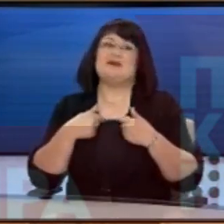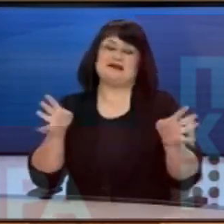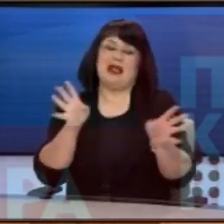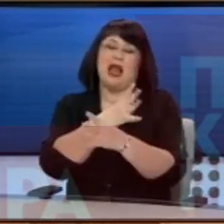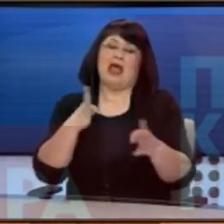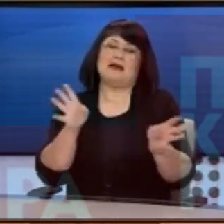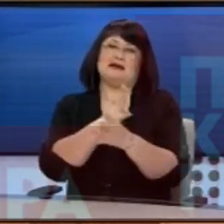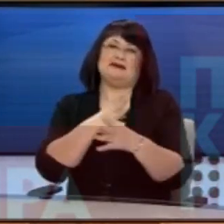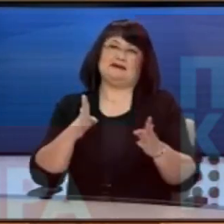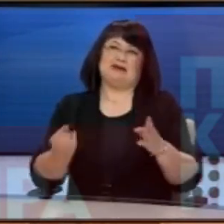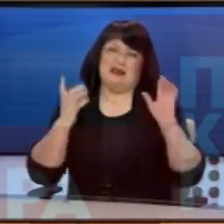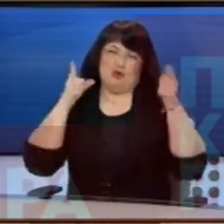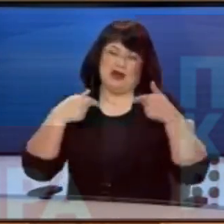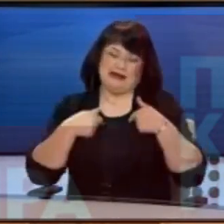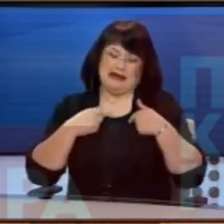λαϊκιστές όπως εσείς.